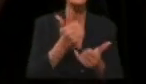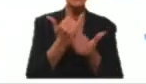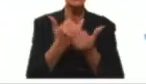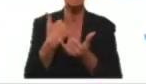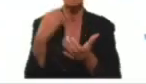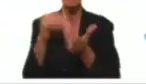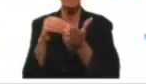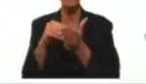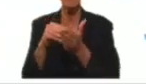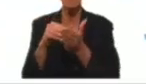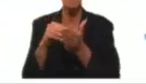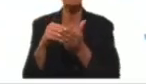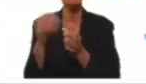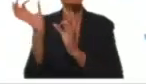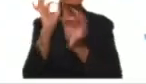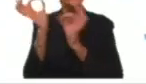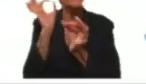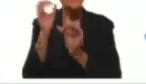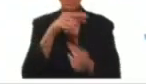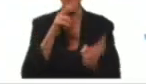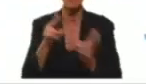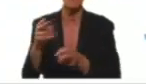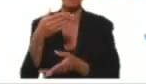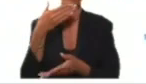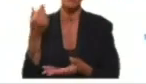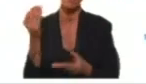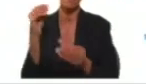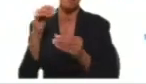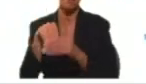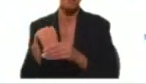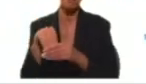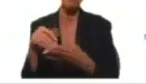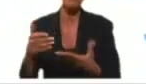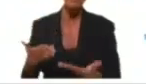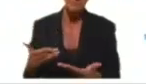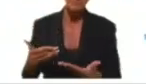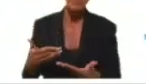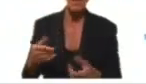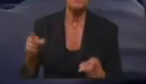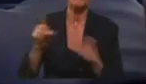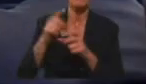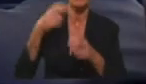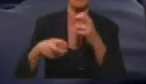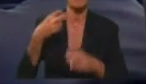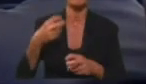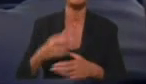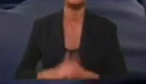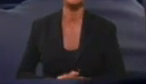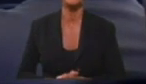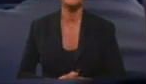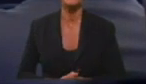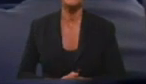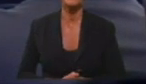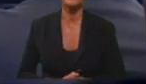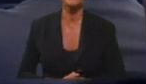będziemy potrzebować komunikatu, którego w tej normie nie ma, tak? No tutaj też może się pojawić taki problem, tak?